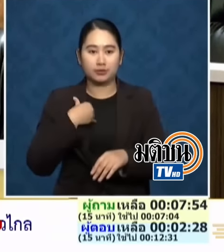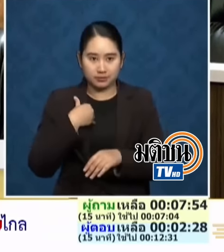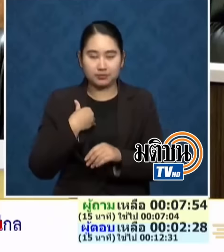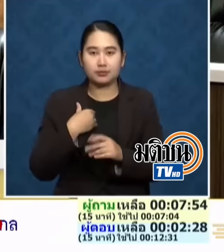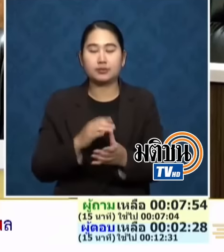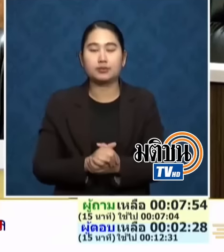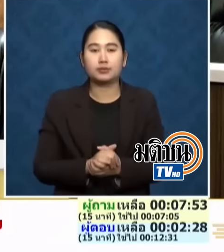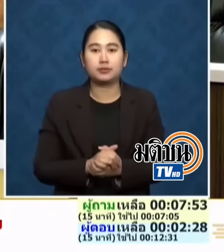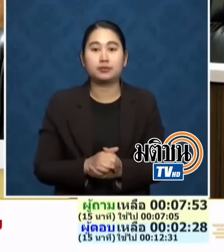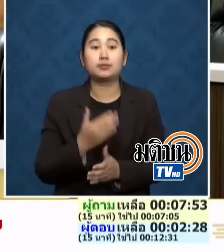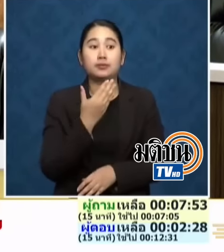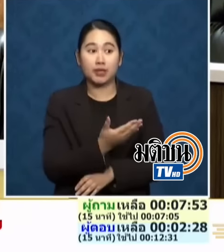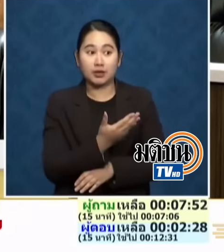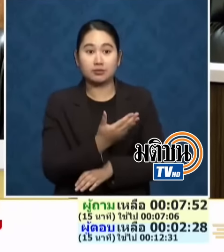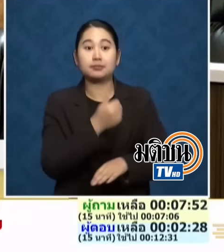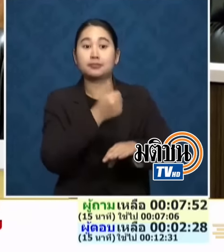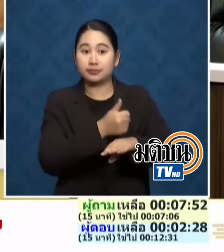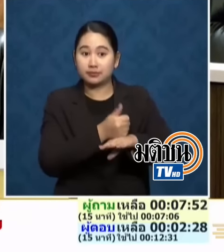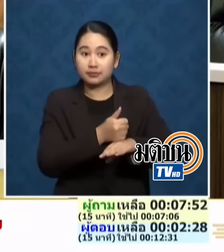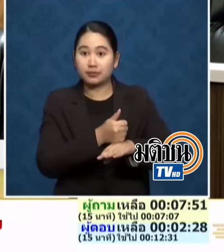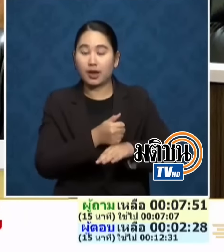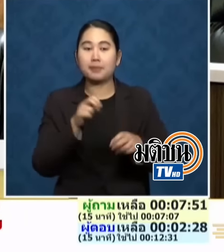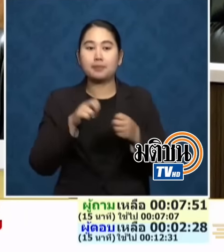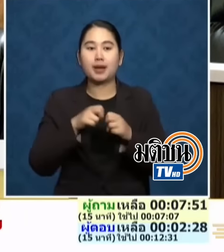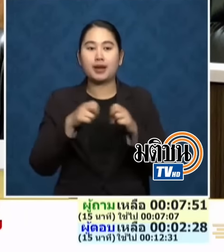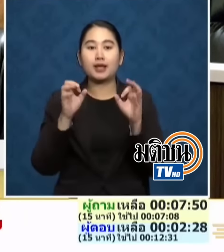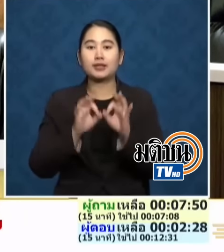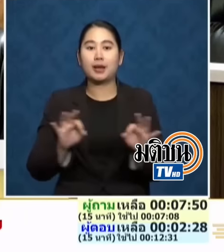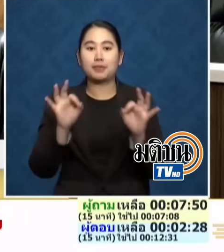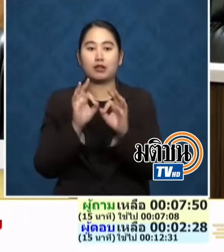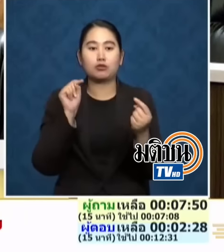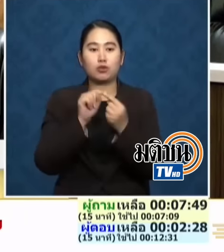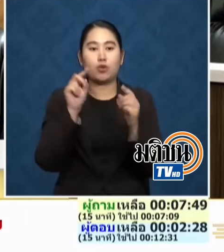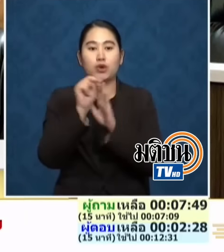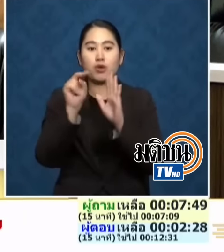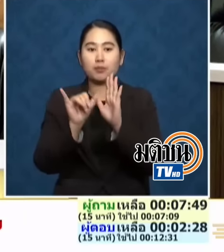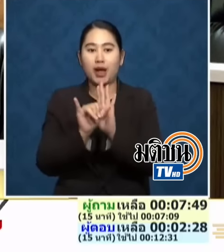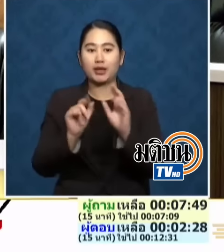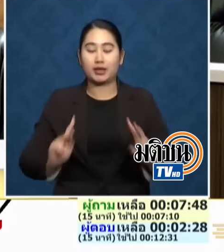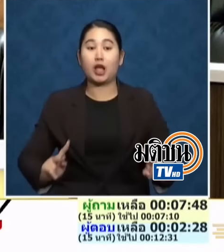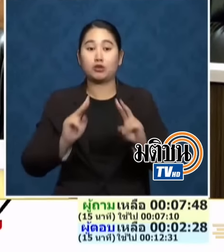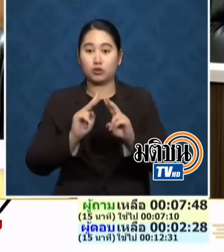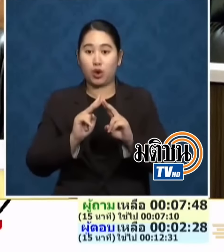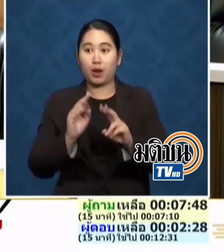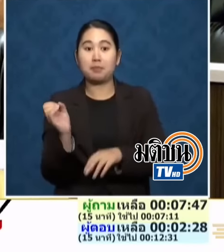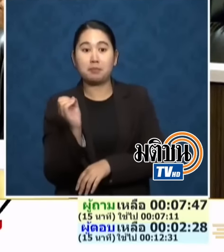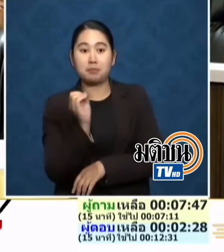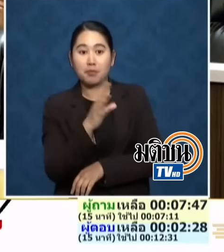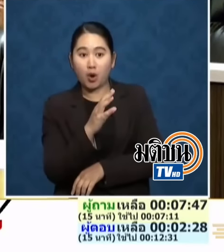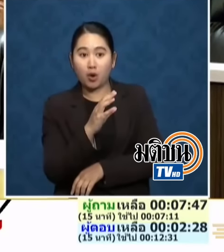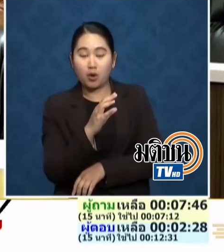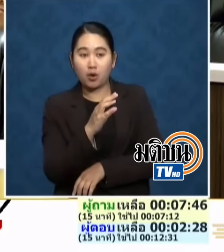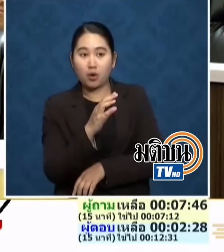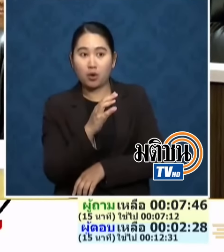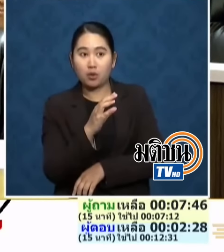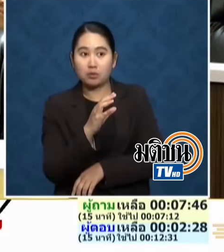ท่านไม่ได้รับแ้งปัหาที่สำคัญต่โยบายหักของท่านจากหนวยงานรายการที่ท่านกำกั